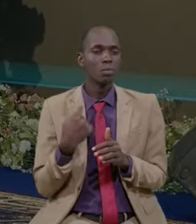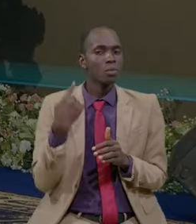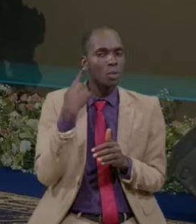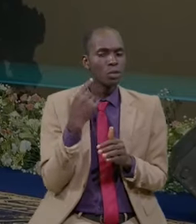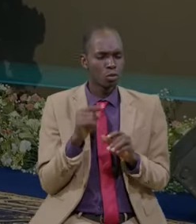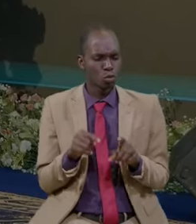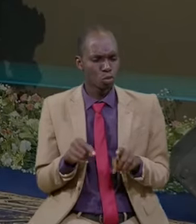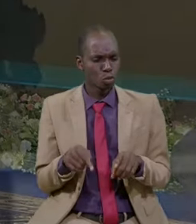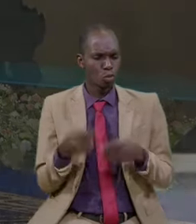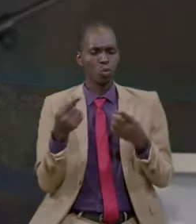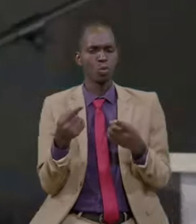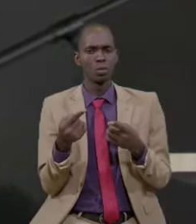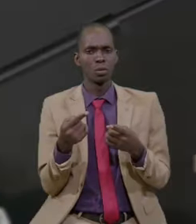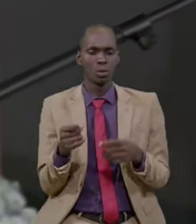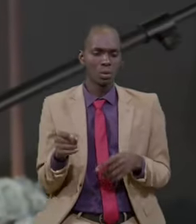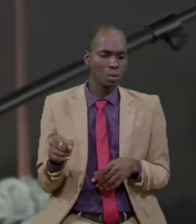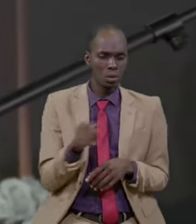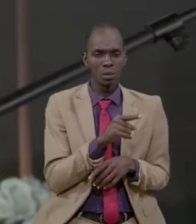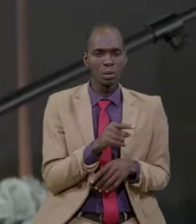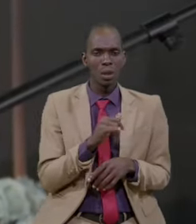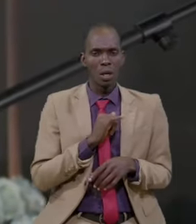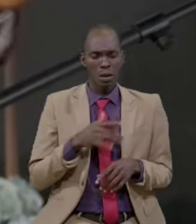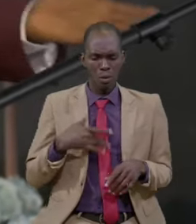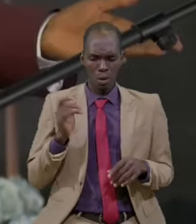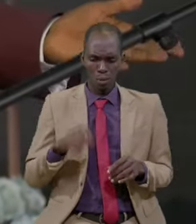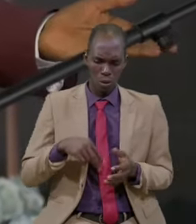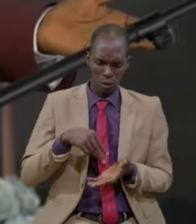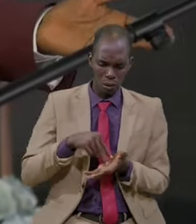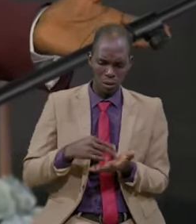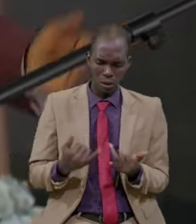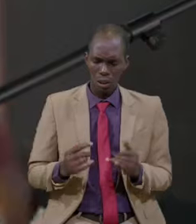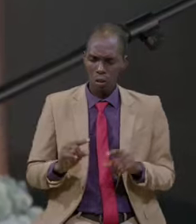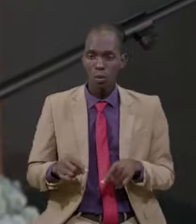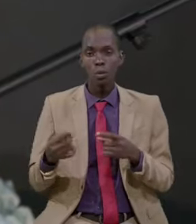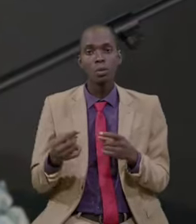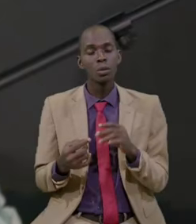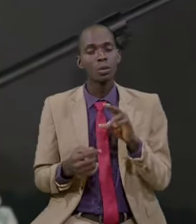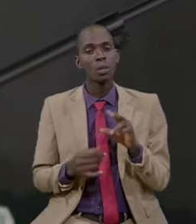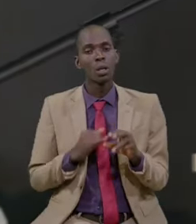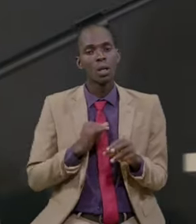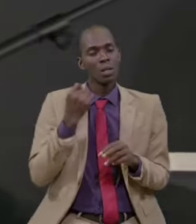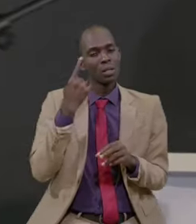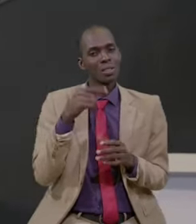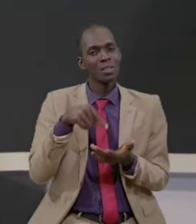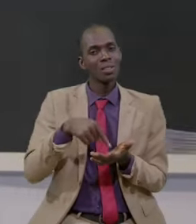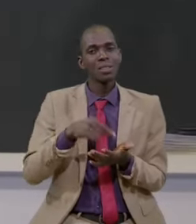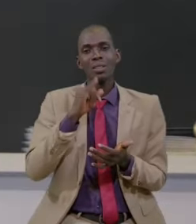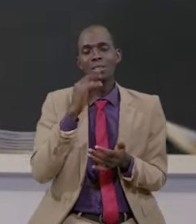Je me suis dit que je dois me lever maintenant et aller. Mais comprenez, c'est le dernier chapitre de